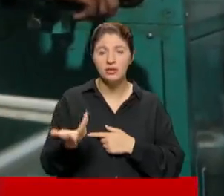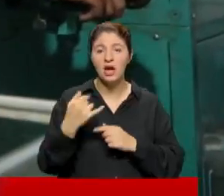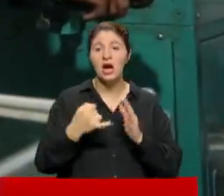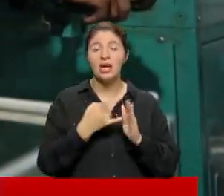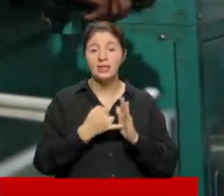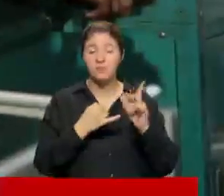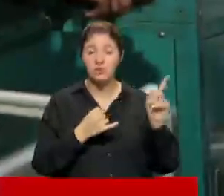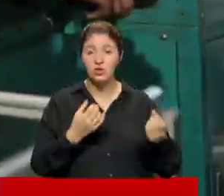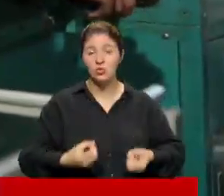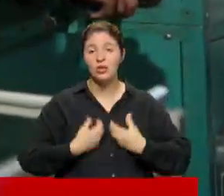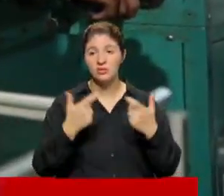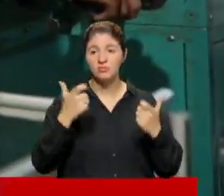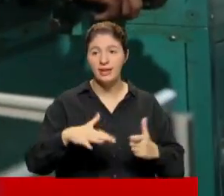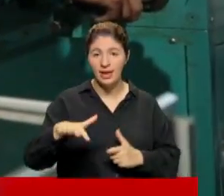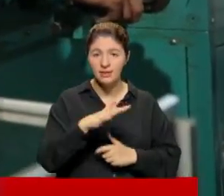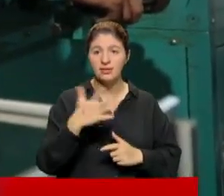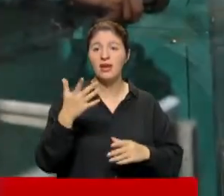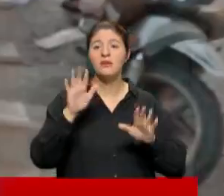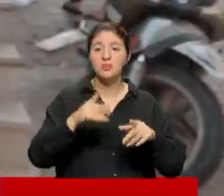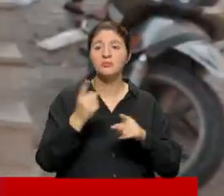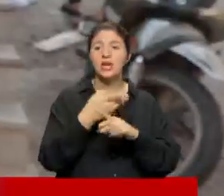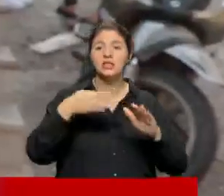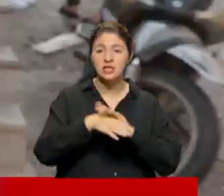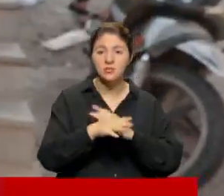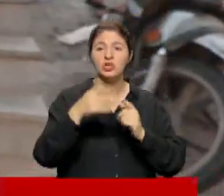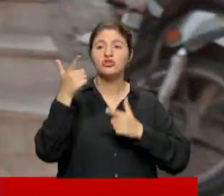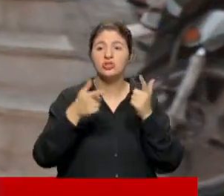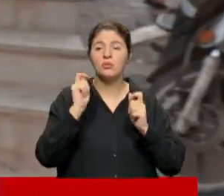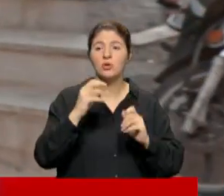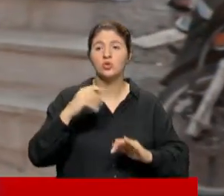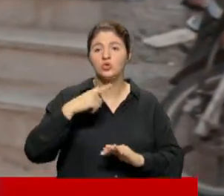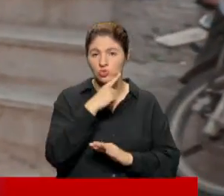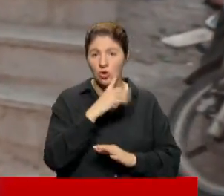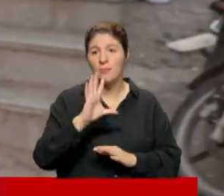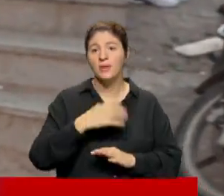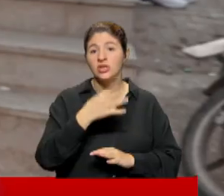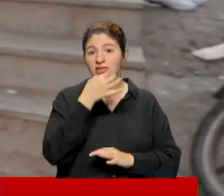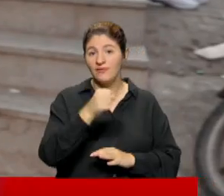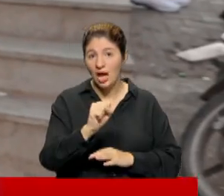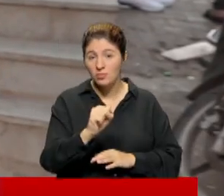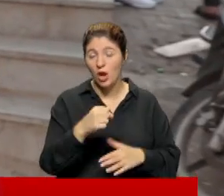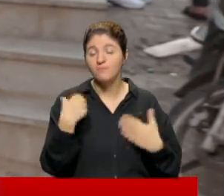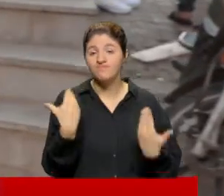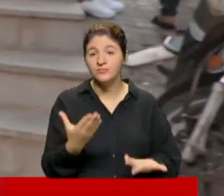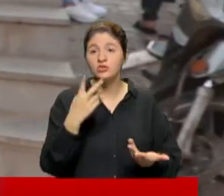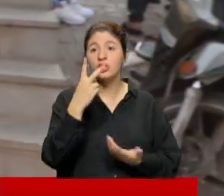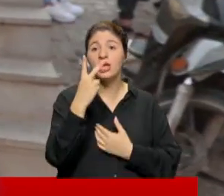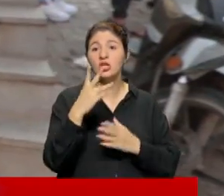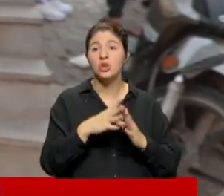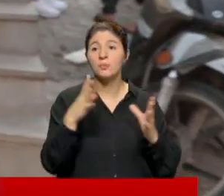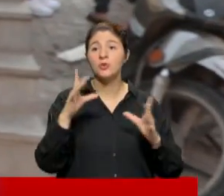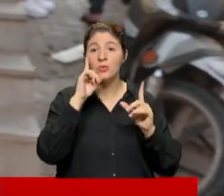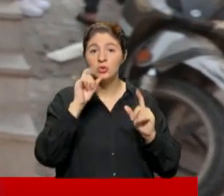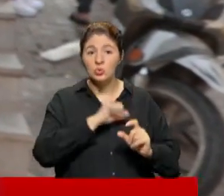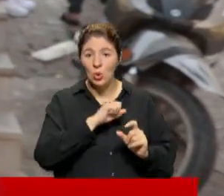Gaziantep'te üretim yerlerine atölyelere girmek çekim yapmak çok zor patronlar izin vermiyor çünkü iki büyük